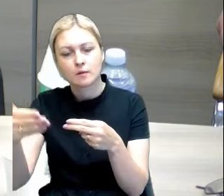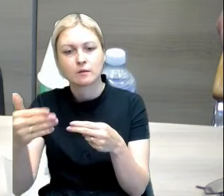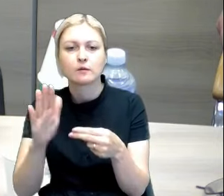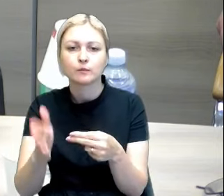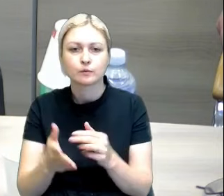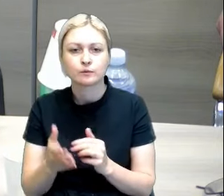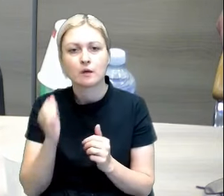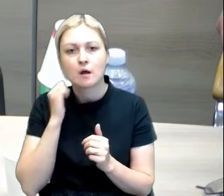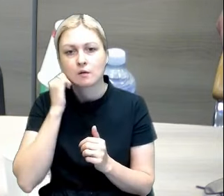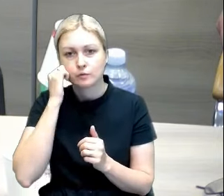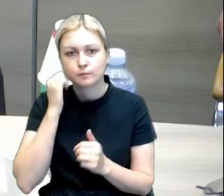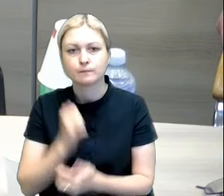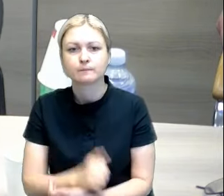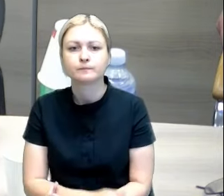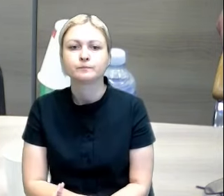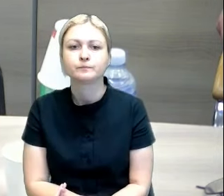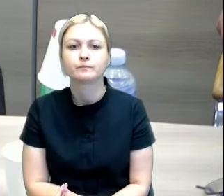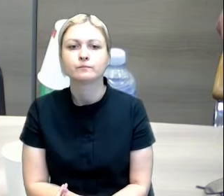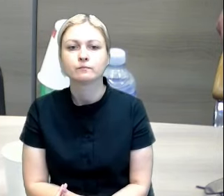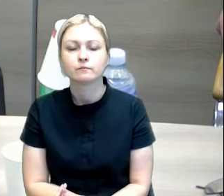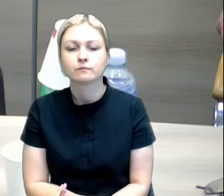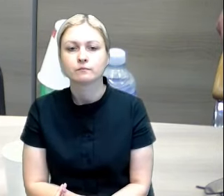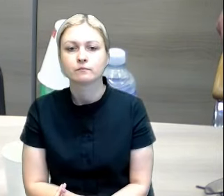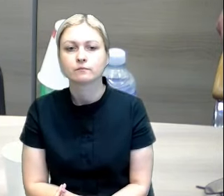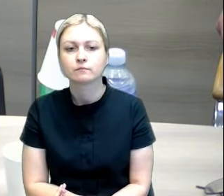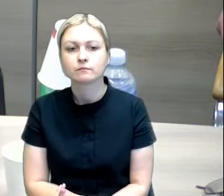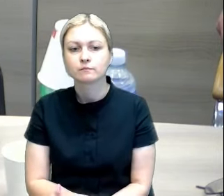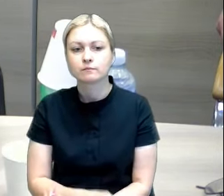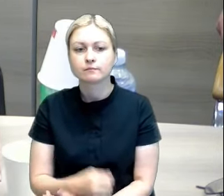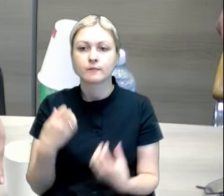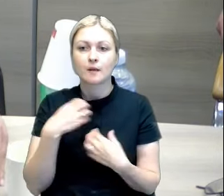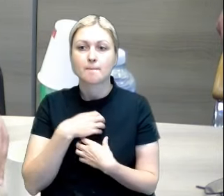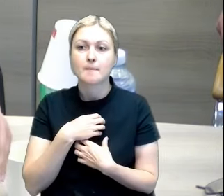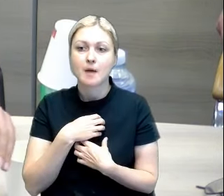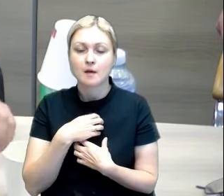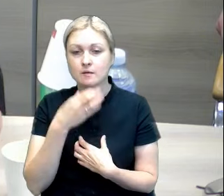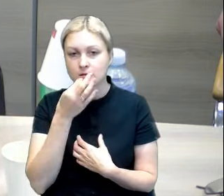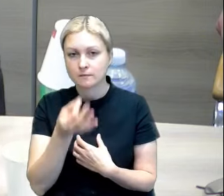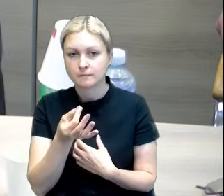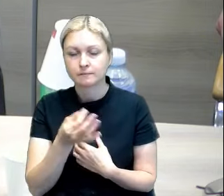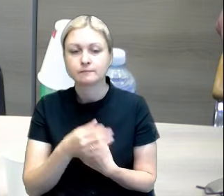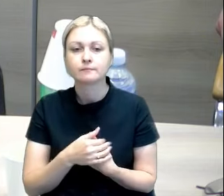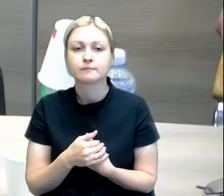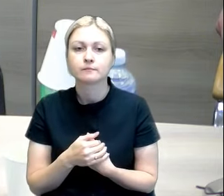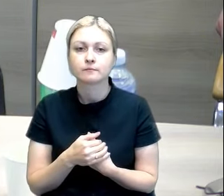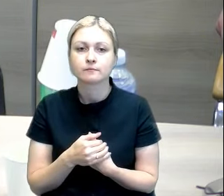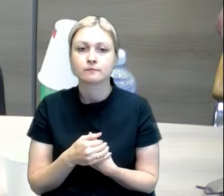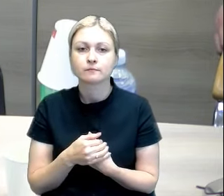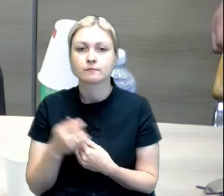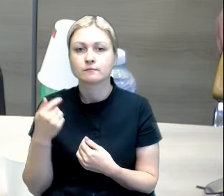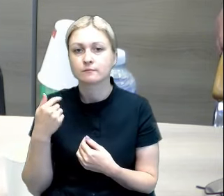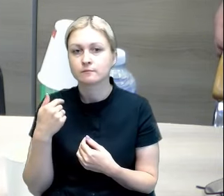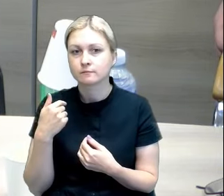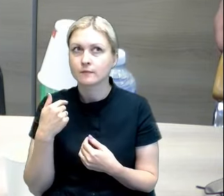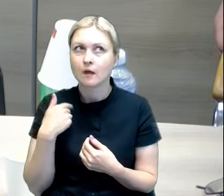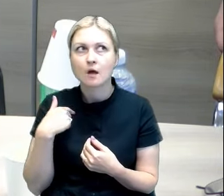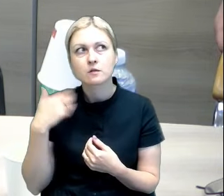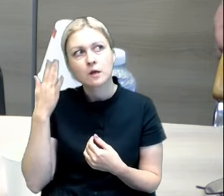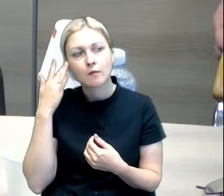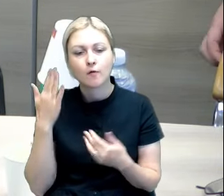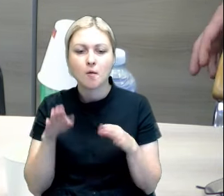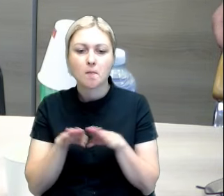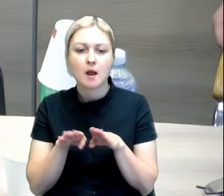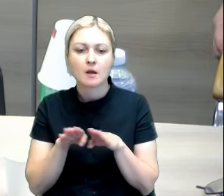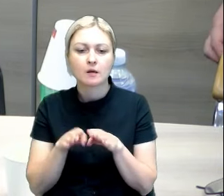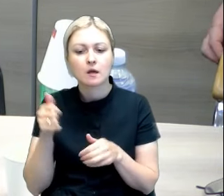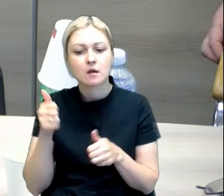ačiū taip norėtųsi kaip ir lakoniškai užduot klausimą kas yra geriau kas yra daugiau